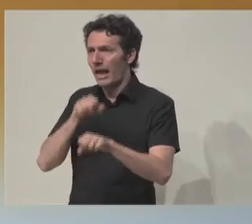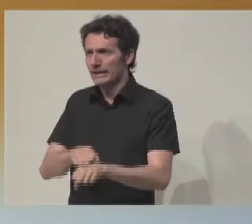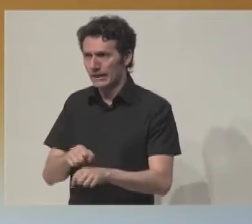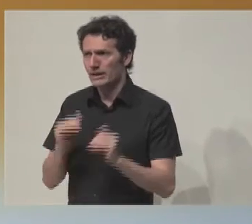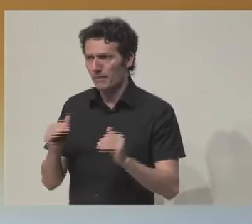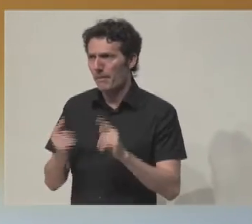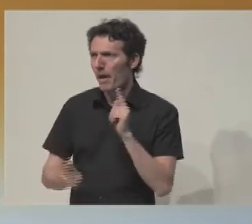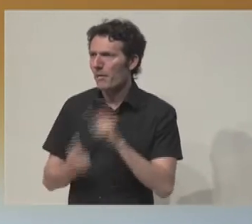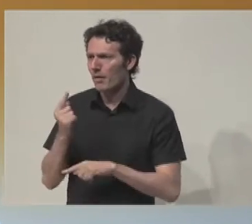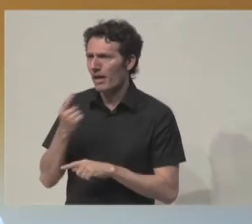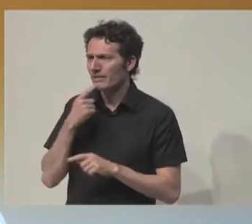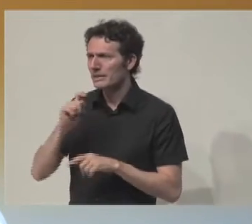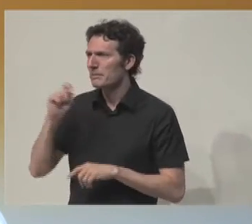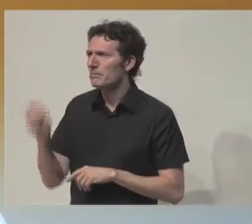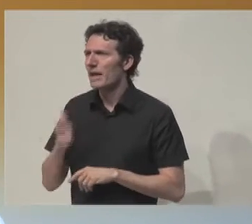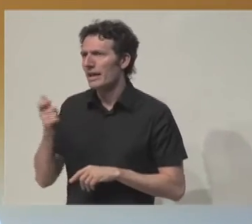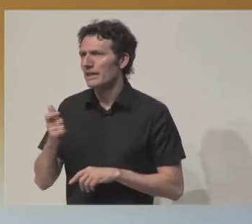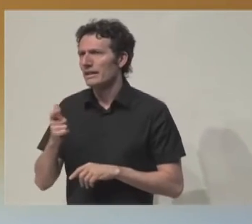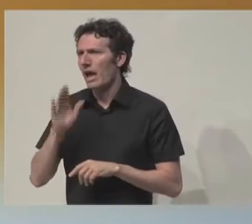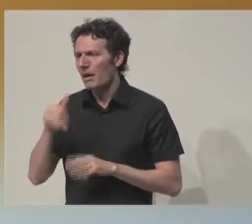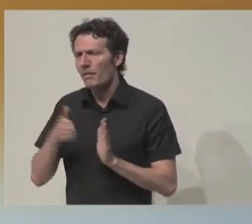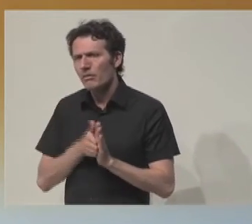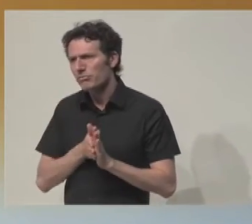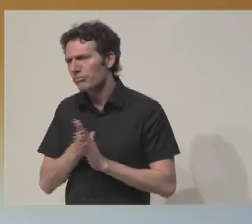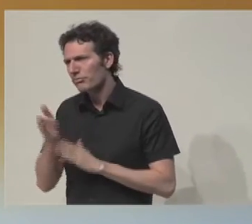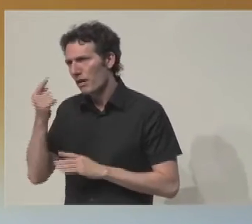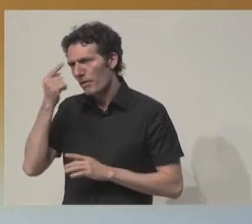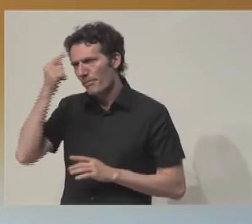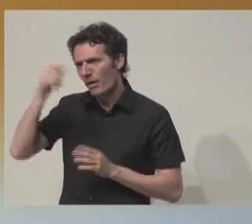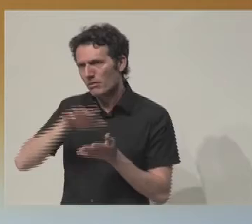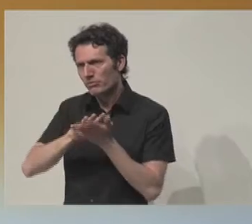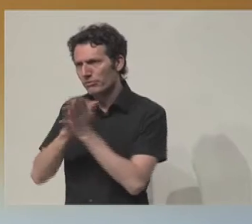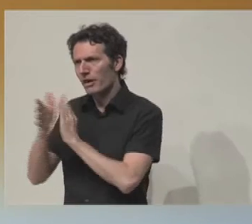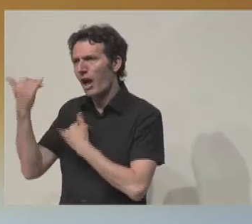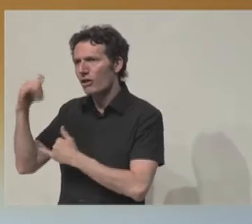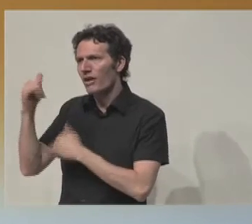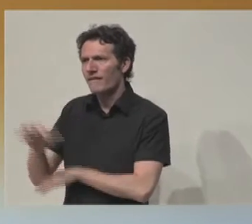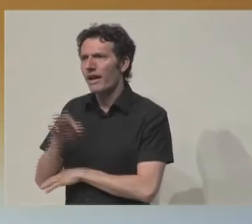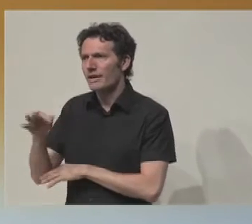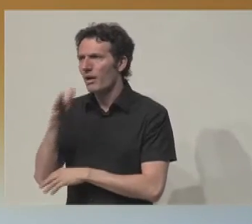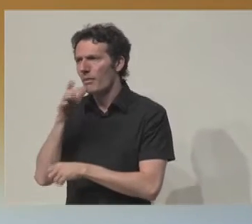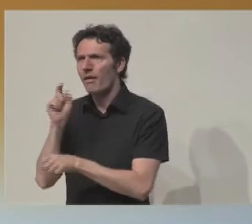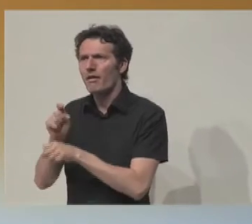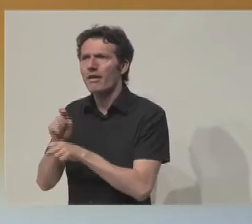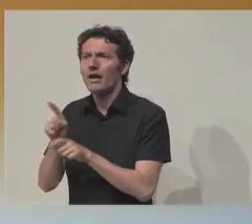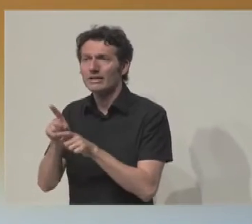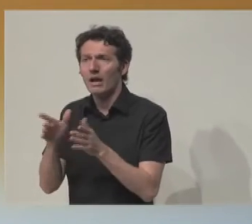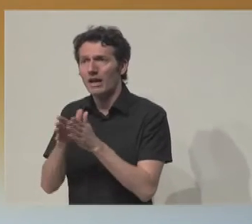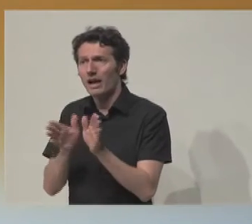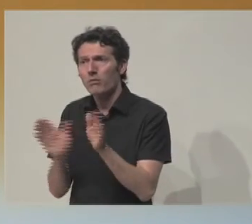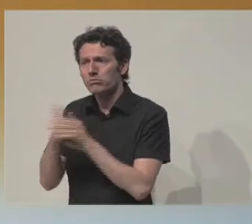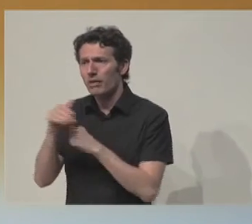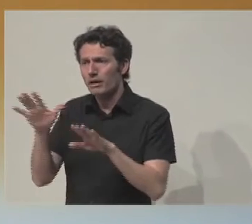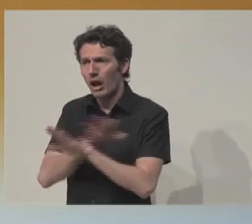qui après a eu des dérives de penser au moment de l'algérie française et je veux pas les dissimuler non plus c'est une histoire d'hommes